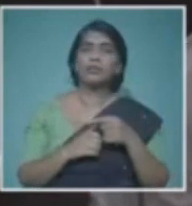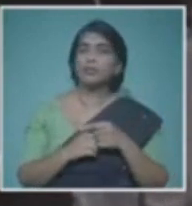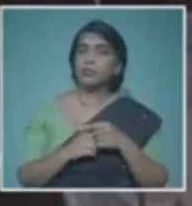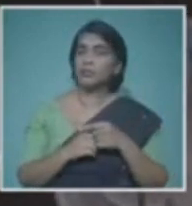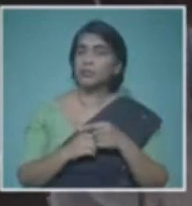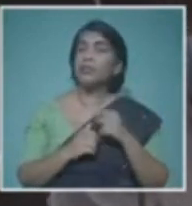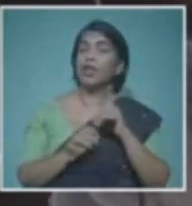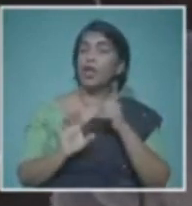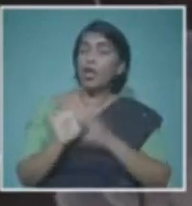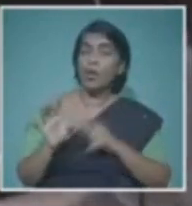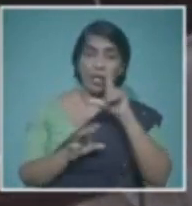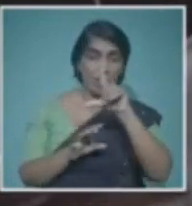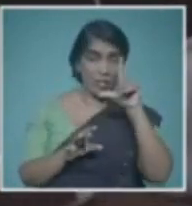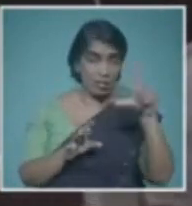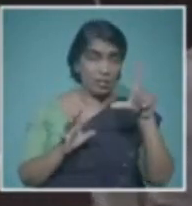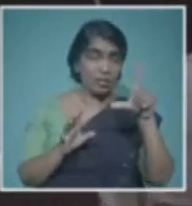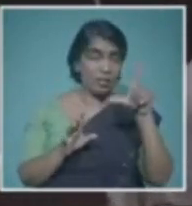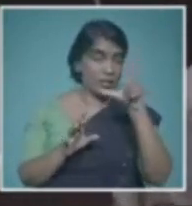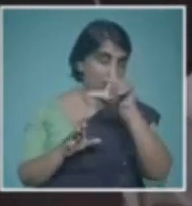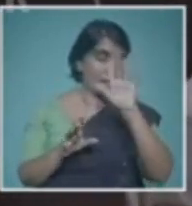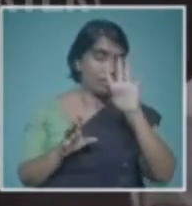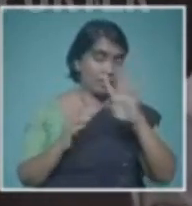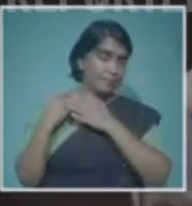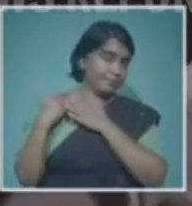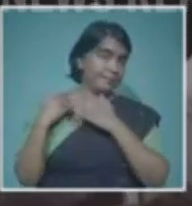තියෙන්නේ අර අවුරුදු 74ක් තිස්සේ